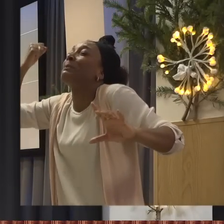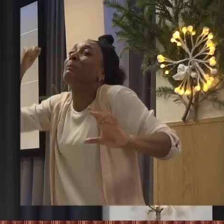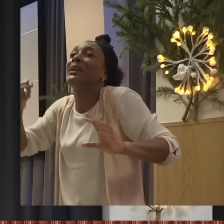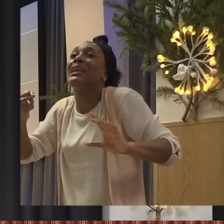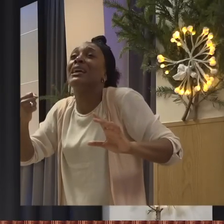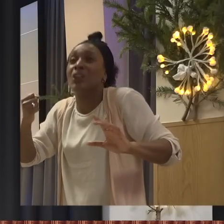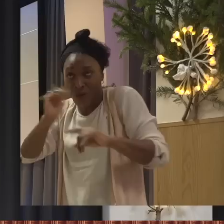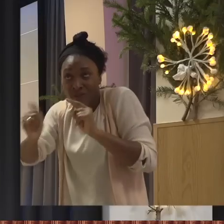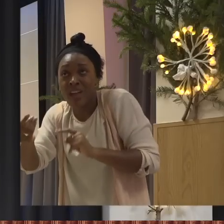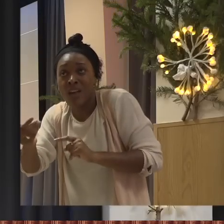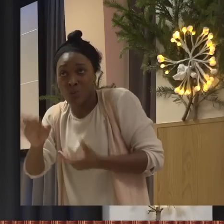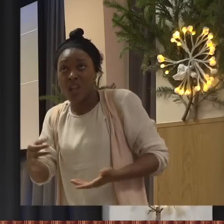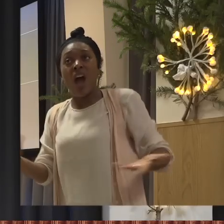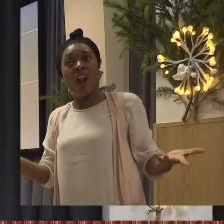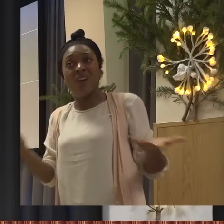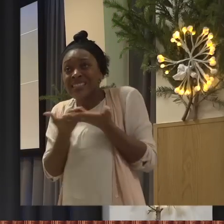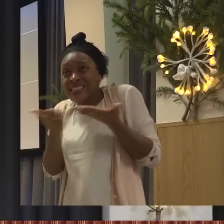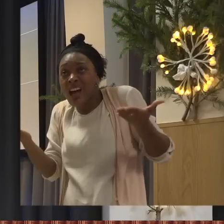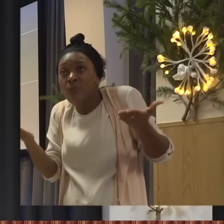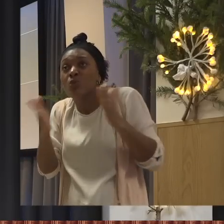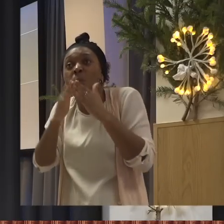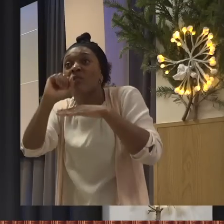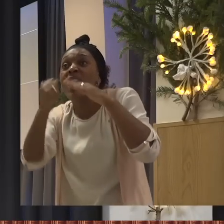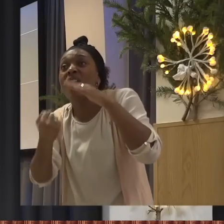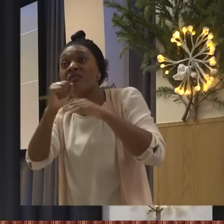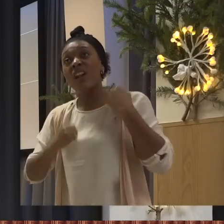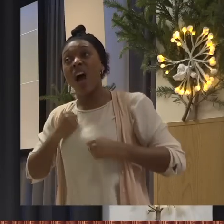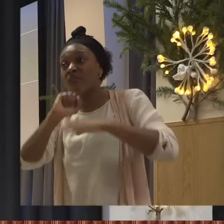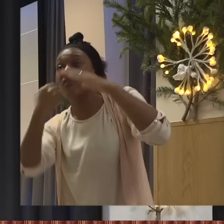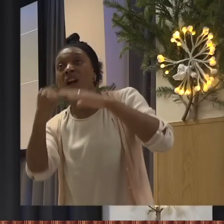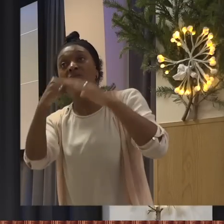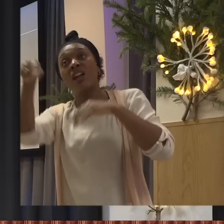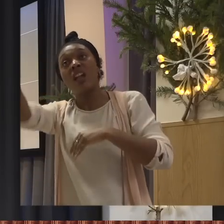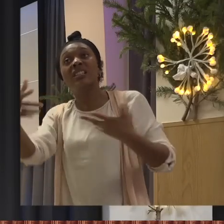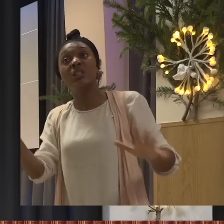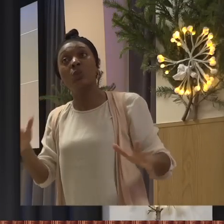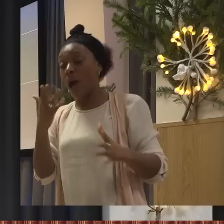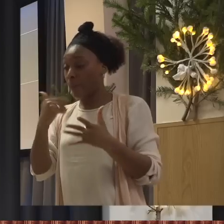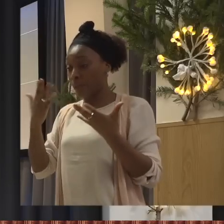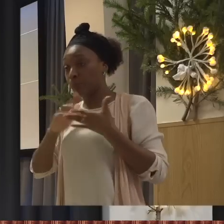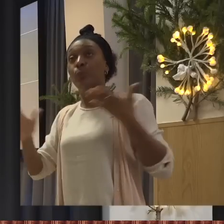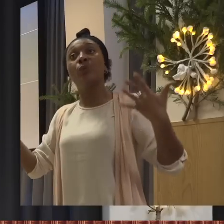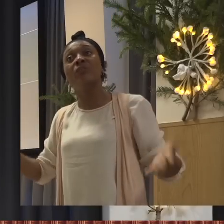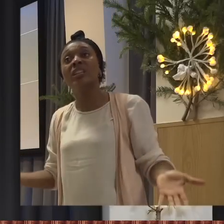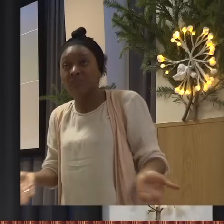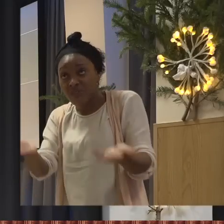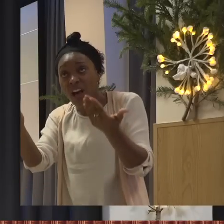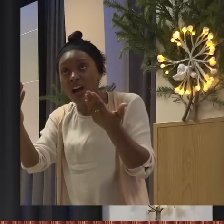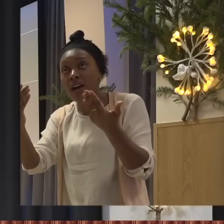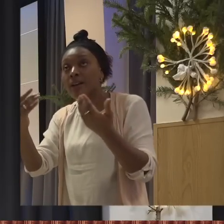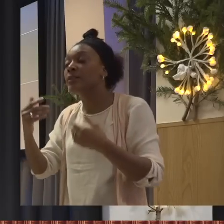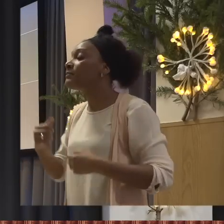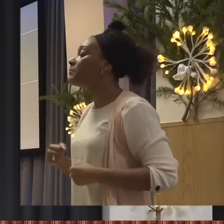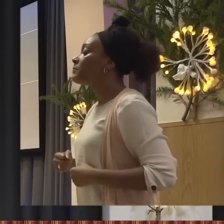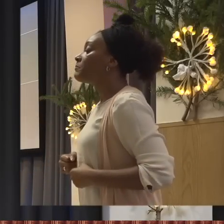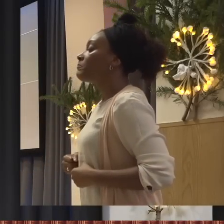plus dois-tu faire ce qu'il t'a dit? Lave-toi et tu seras pur. » Il descendit alors et